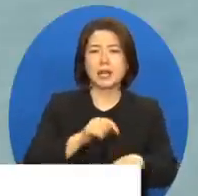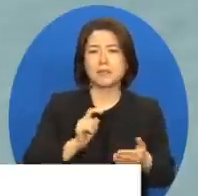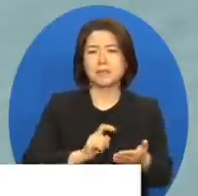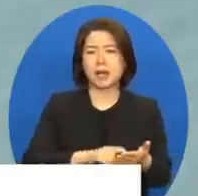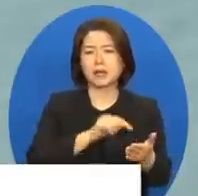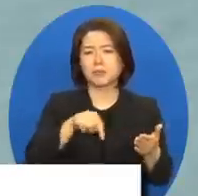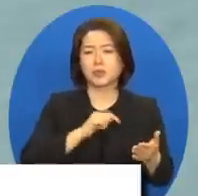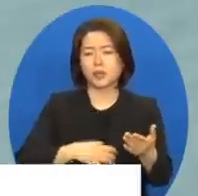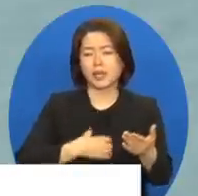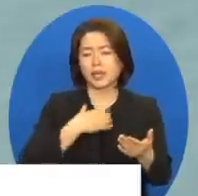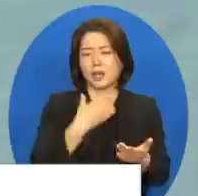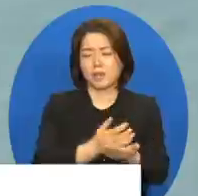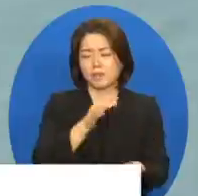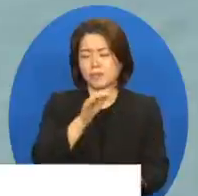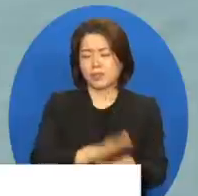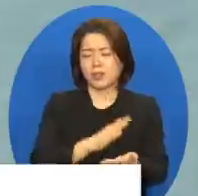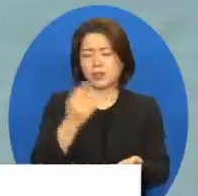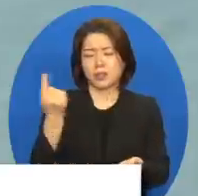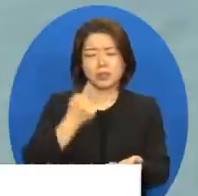감동이 뜨겁게 안 와요.